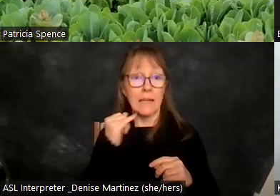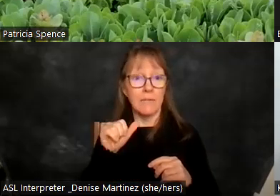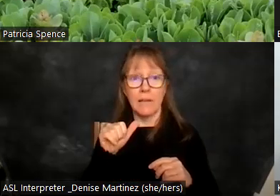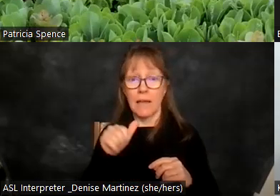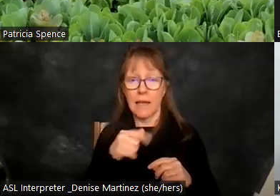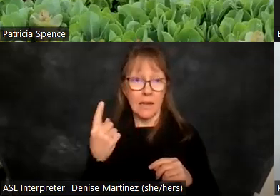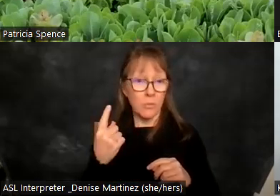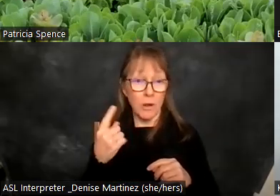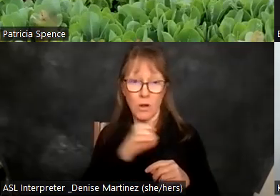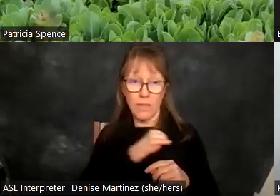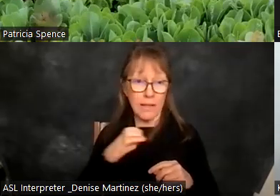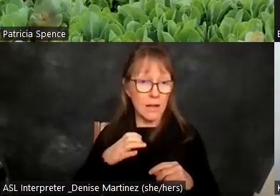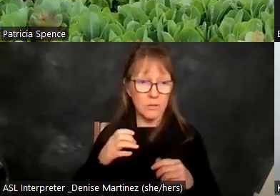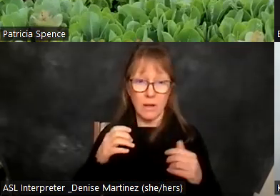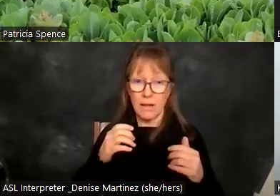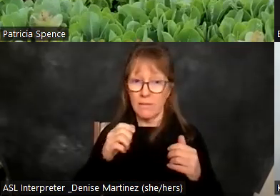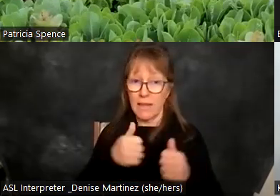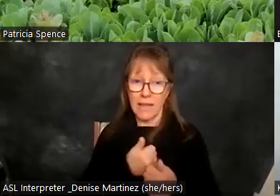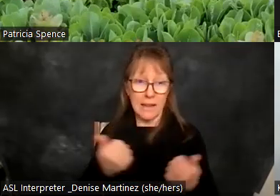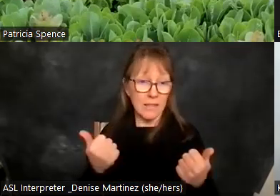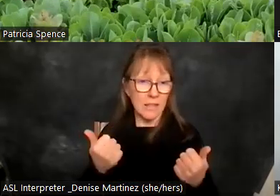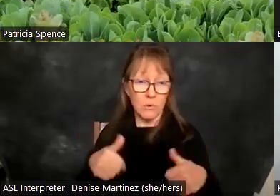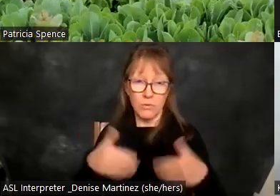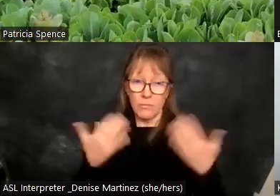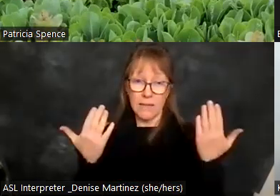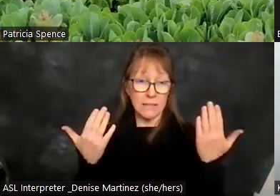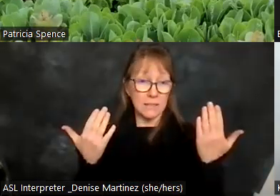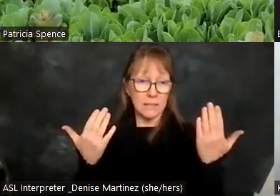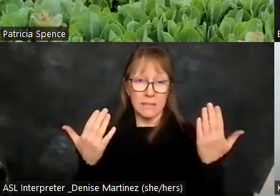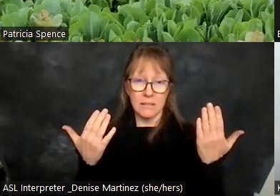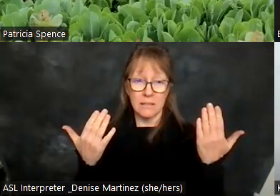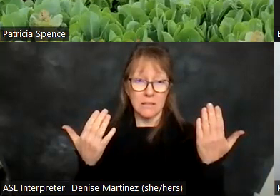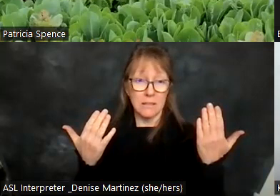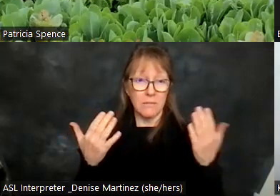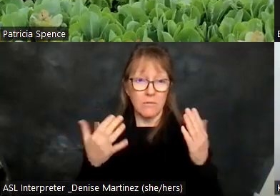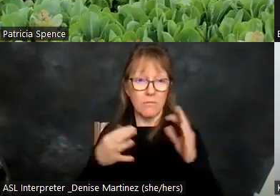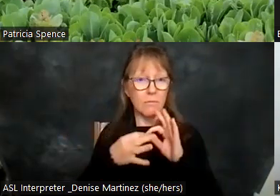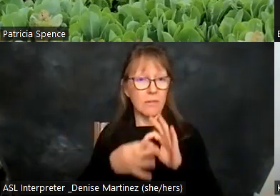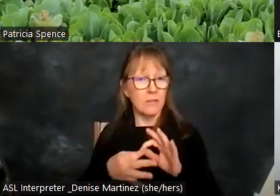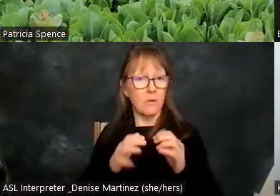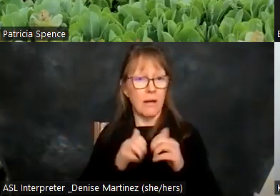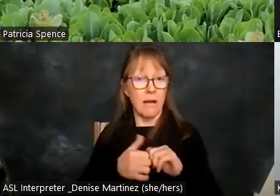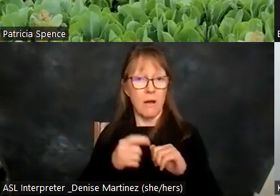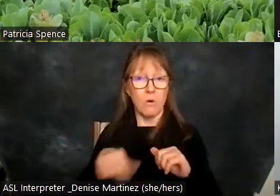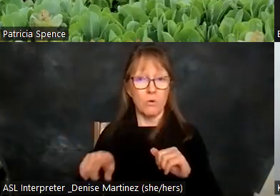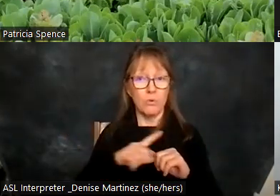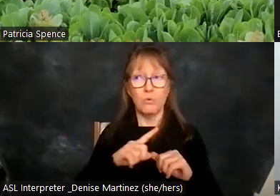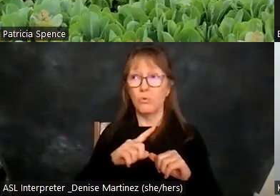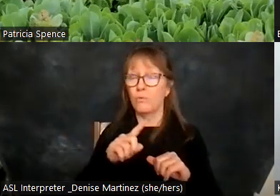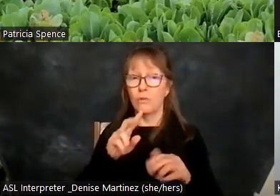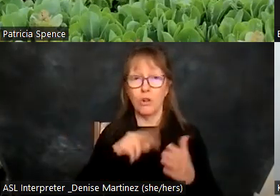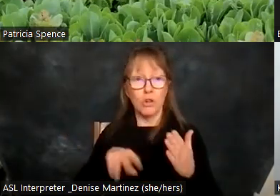had anything that they wanted to raise around that in terms of the. est-ce qu'il y a the way quelqu'un monde qui they voulait look at dans ma concert qui voulait the parler de ça